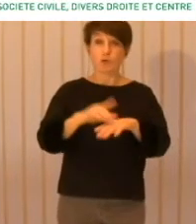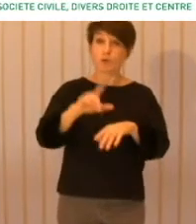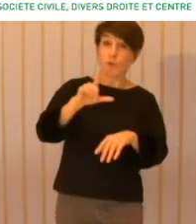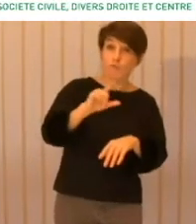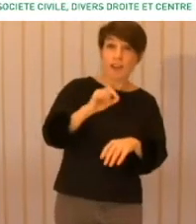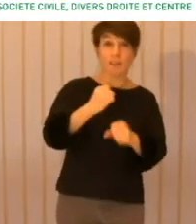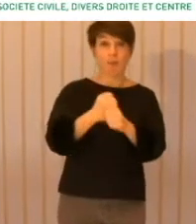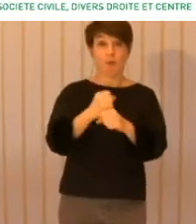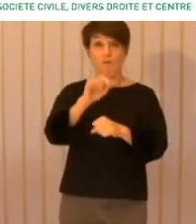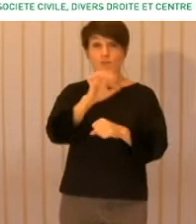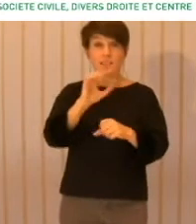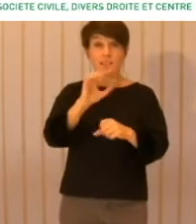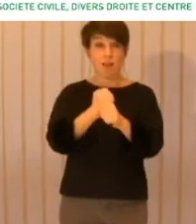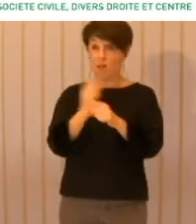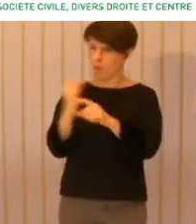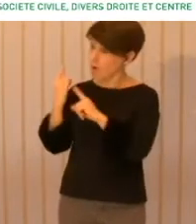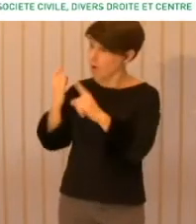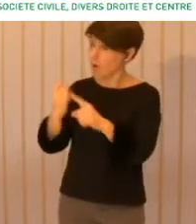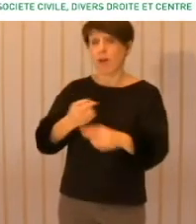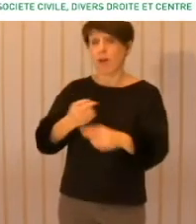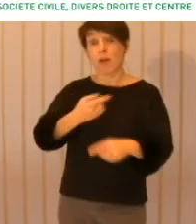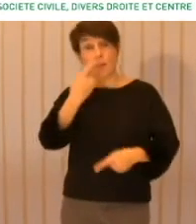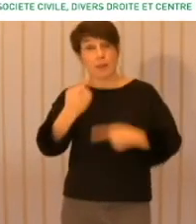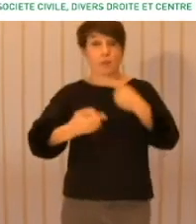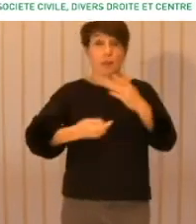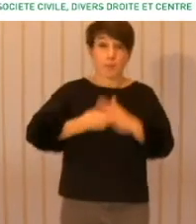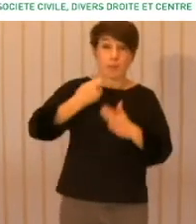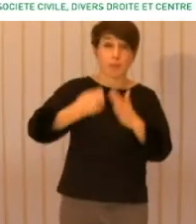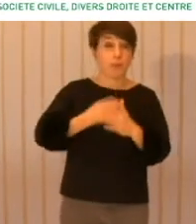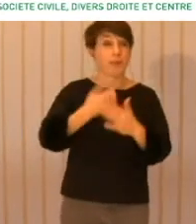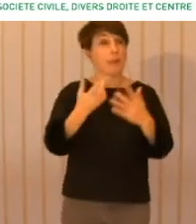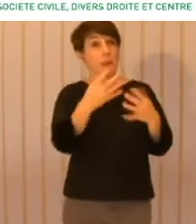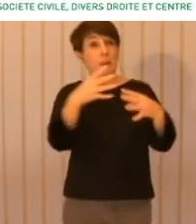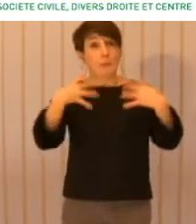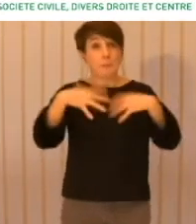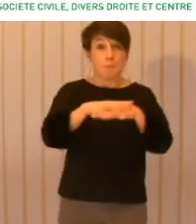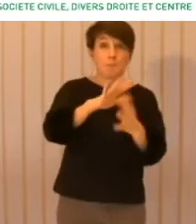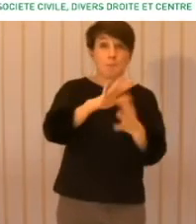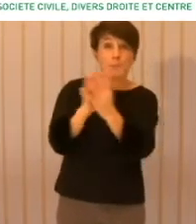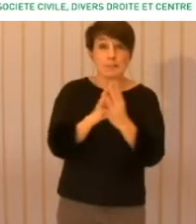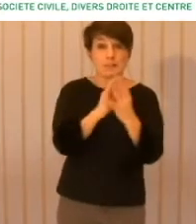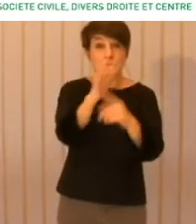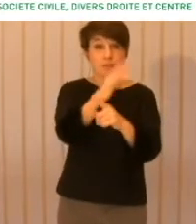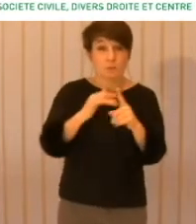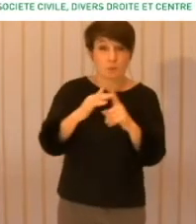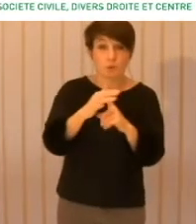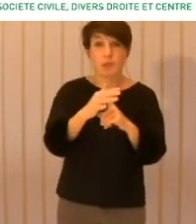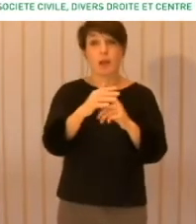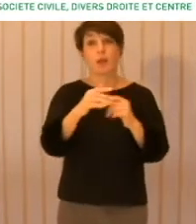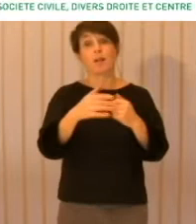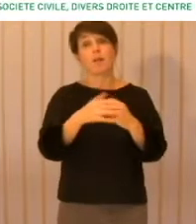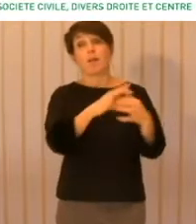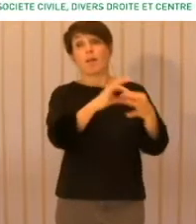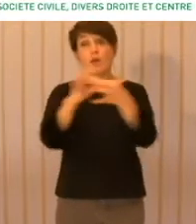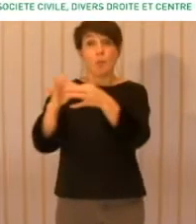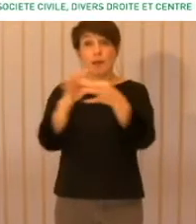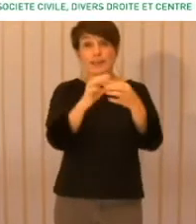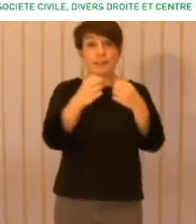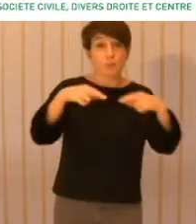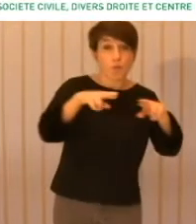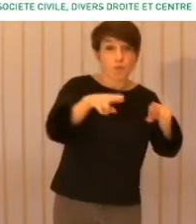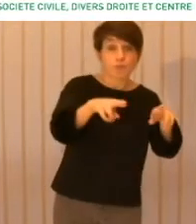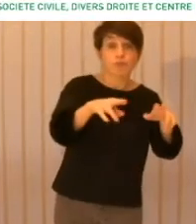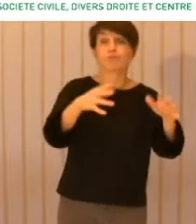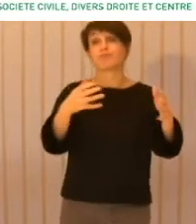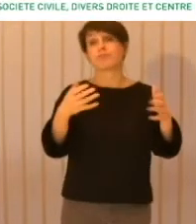ans, on entend les mêmes choses, hein, mixité sociale, nouvelles rues, liaison fonctionnelle, requalification des espaces publics.